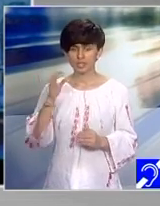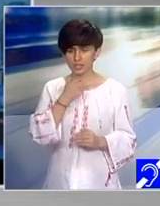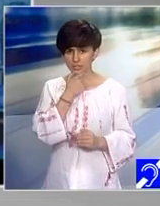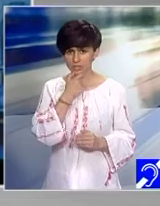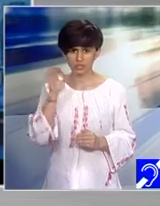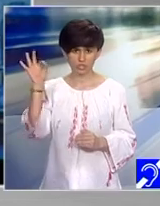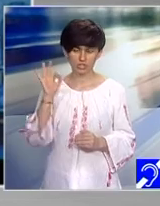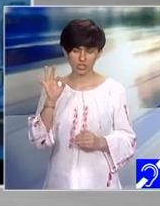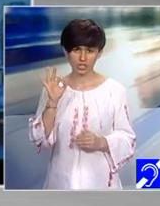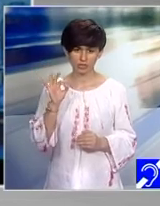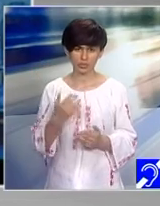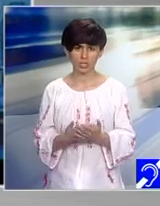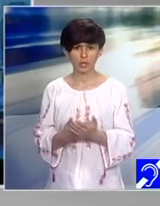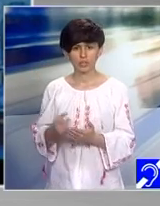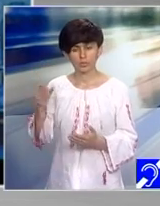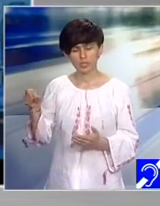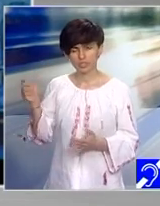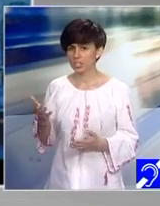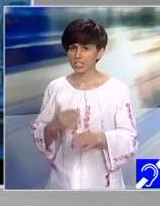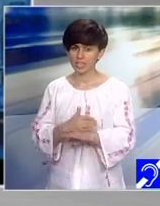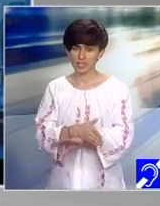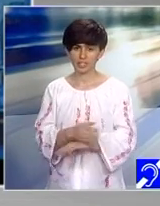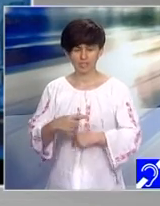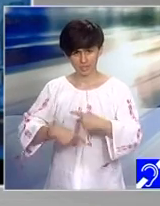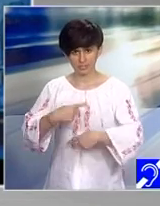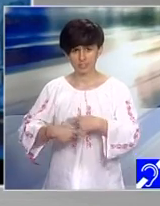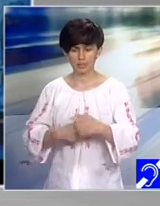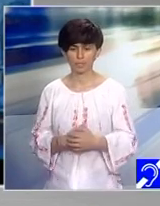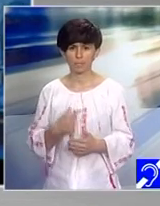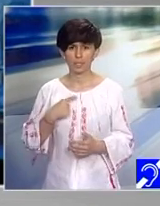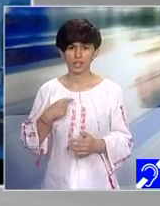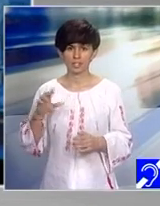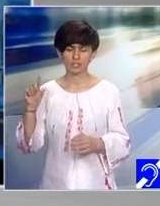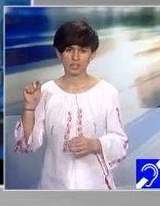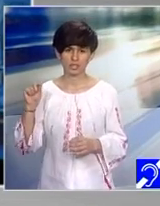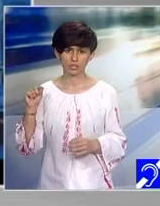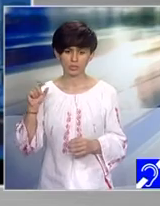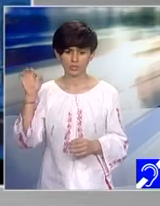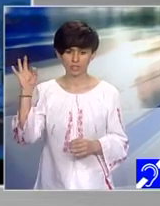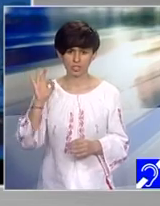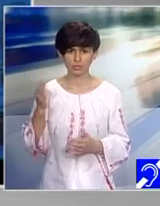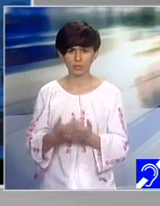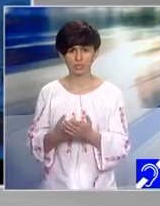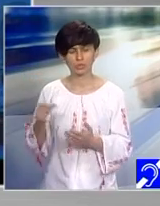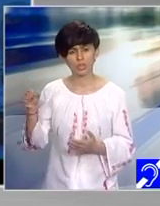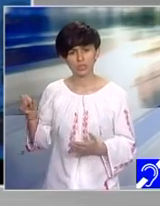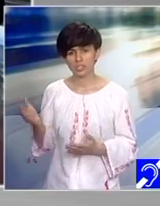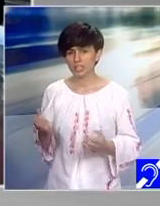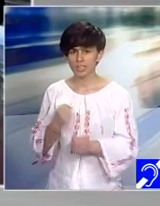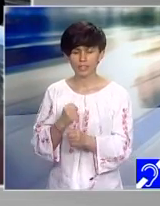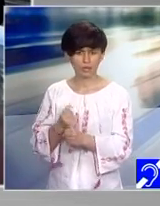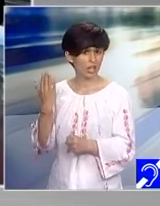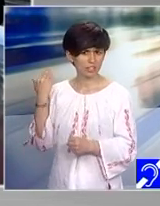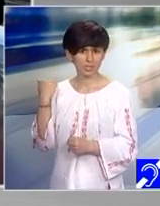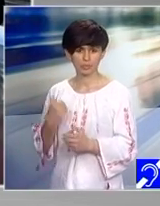care intră în sistem. Deci asta e de neînțeles. E 20% pentru cei care au ceva vechime. Nu înțeleg de ce nu au început cu intrarea